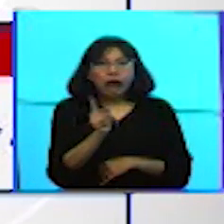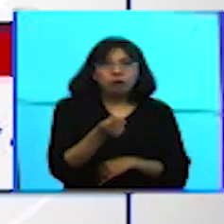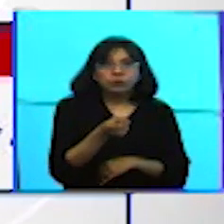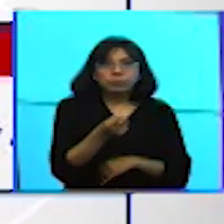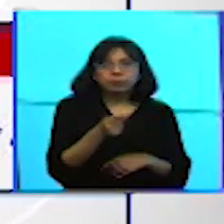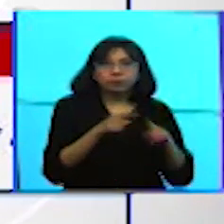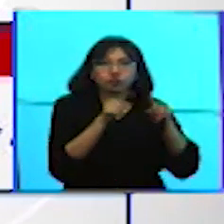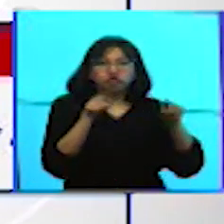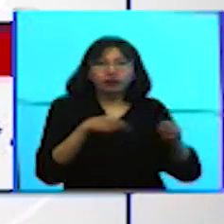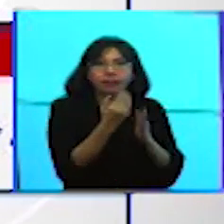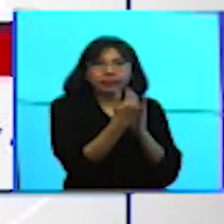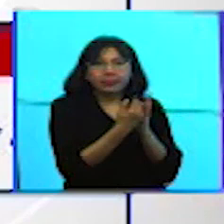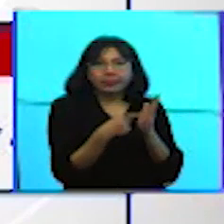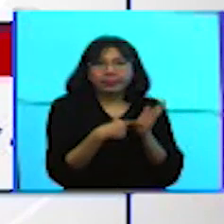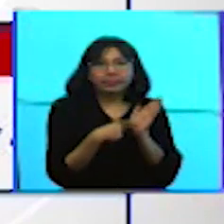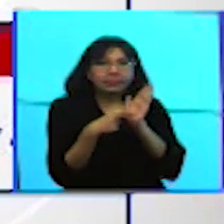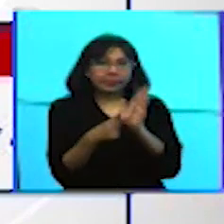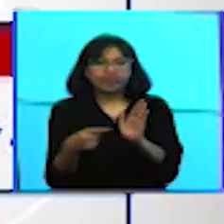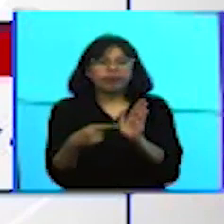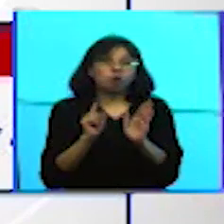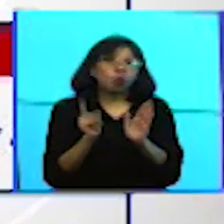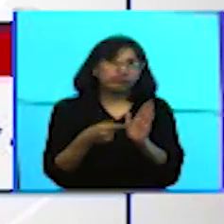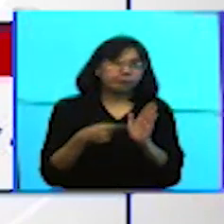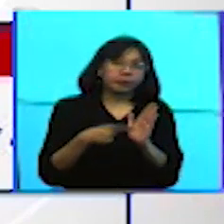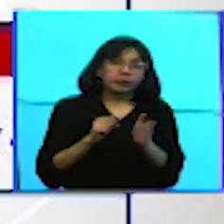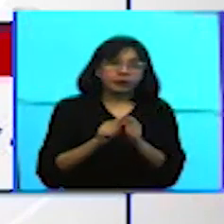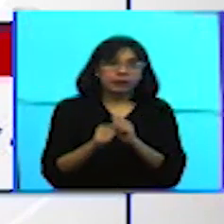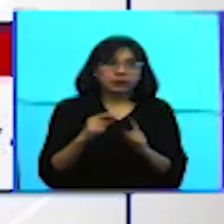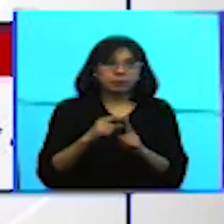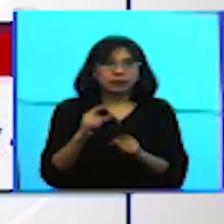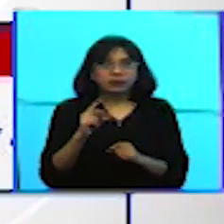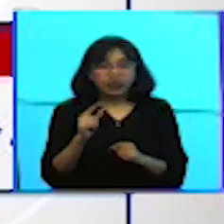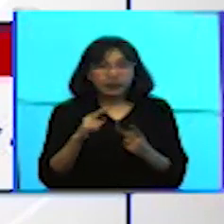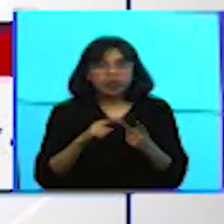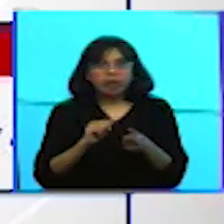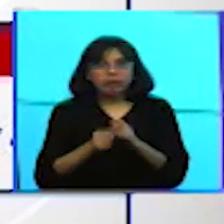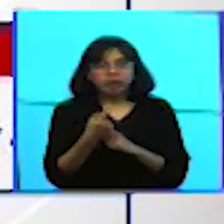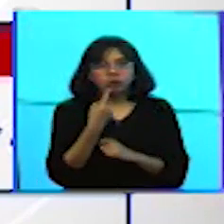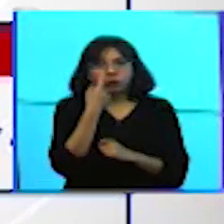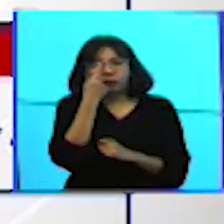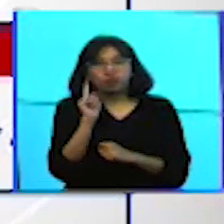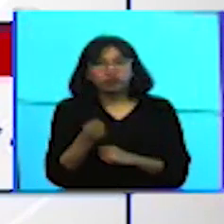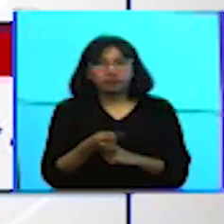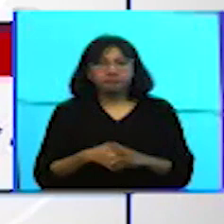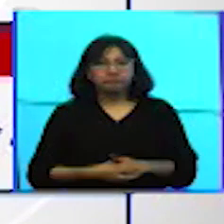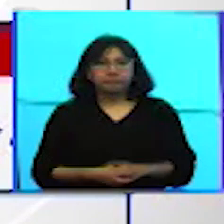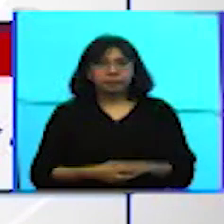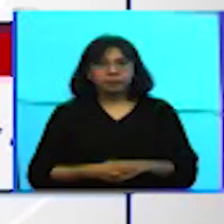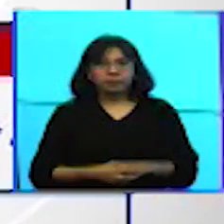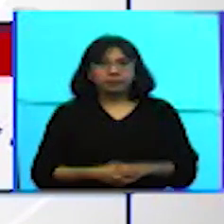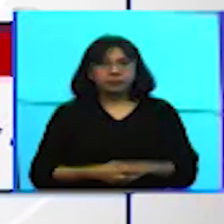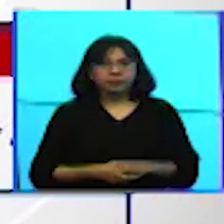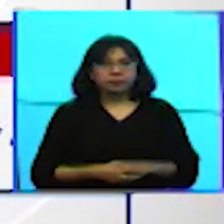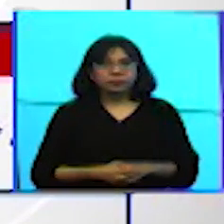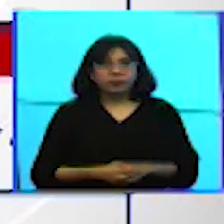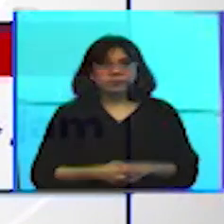diwajibkan menunjukkan surat keterangan hasil negatif tes PCR maupun rapid test antigen yang sampelnya diambil maksimal 1 kali 24 jam